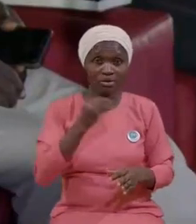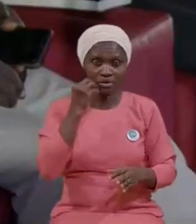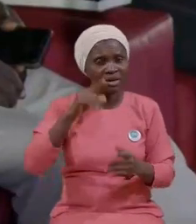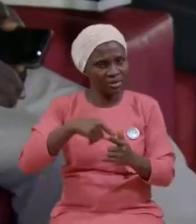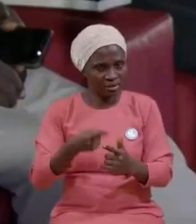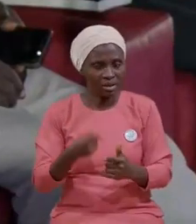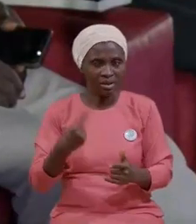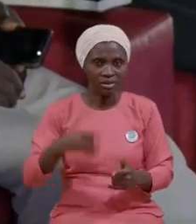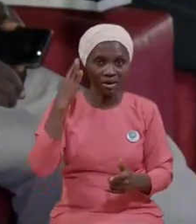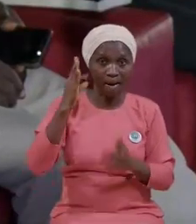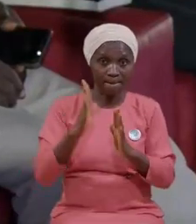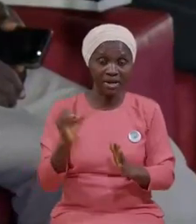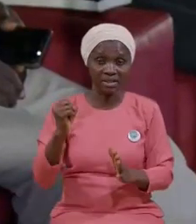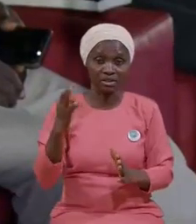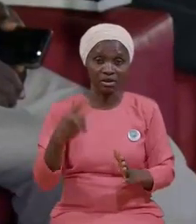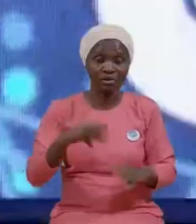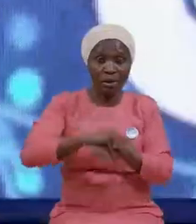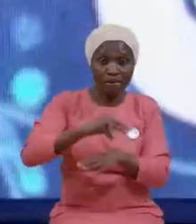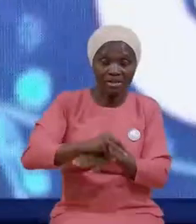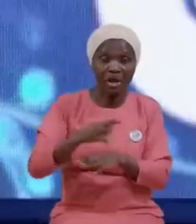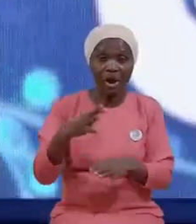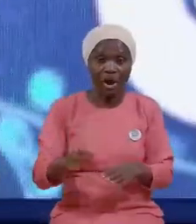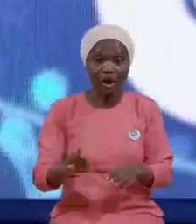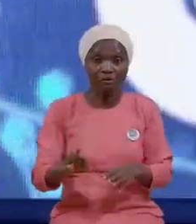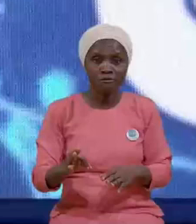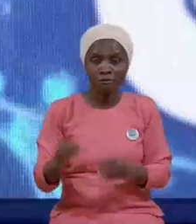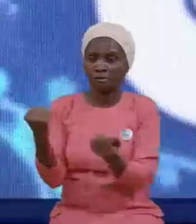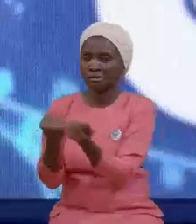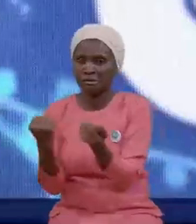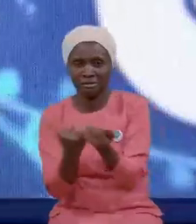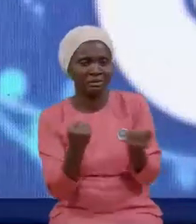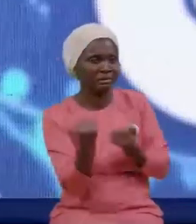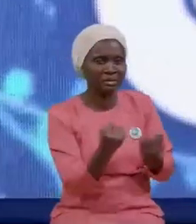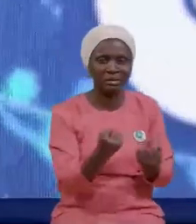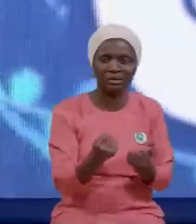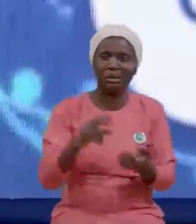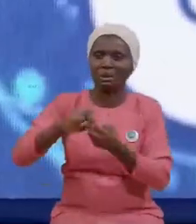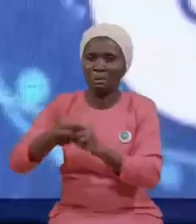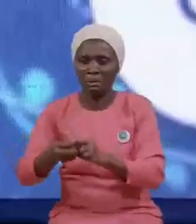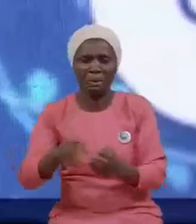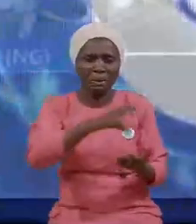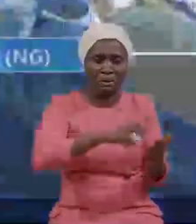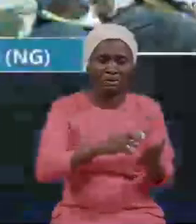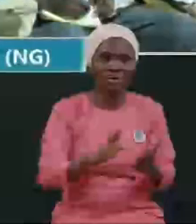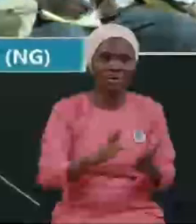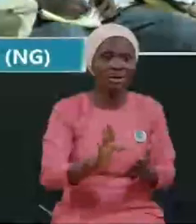du message, de bagarre, de violence, leurs pieds sont vilains.